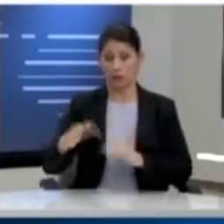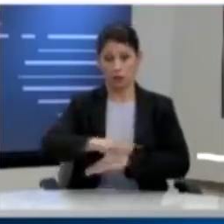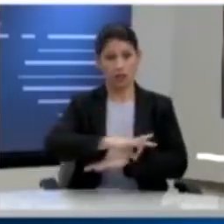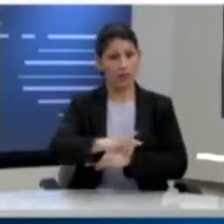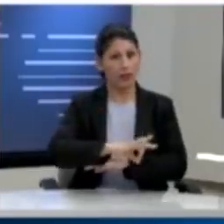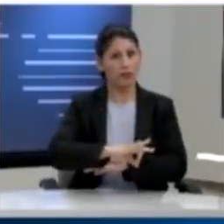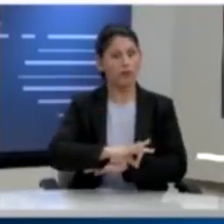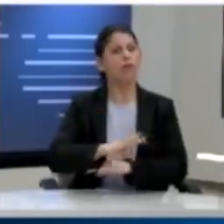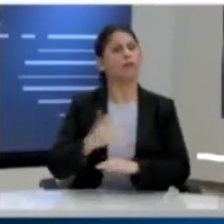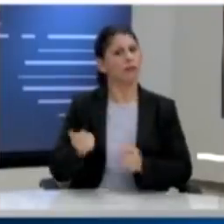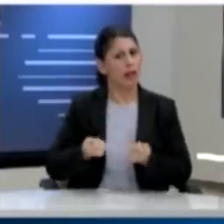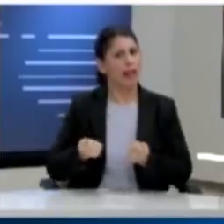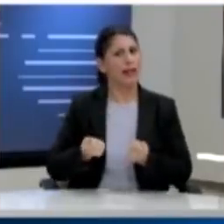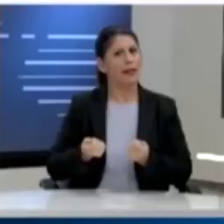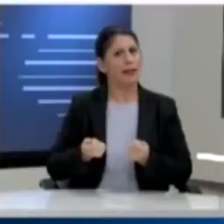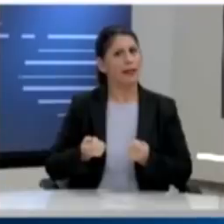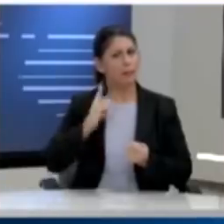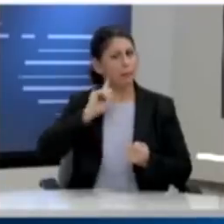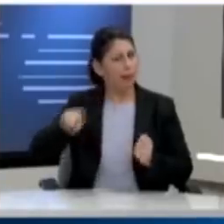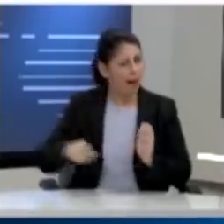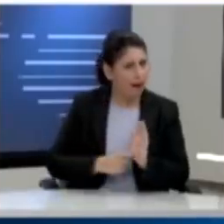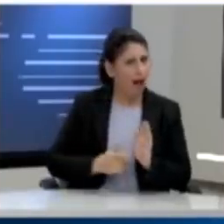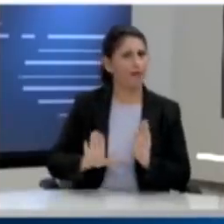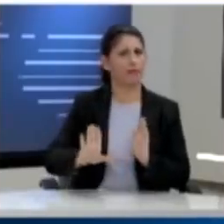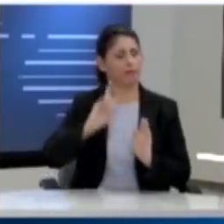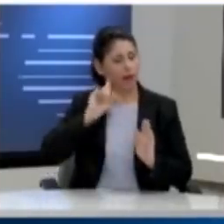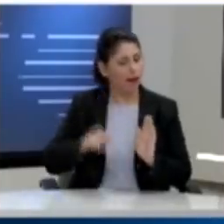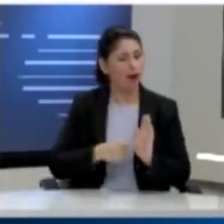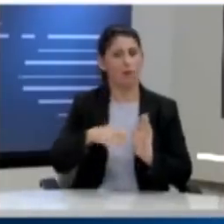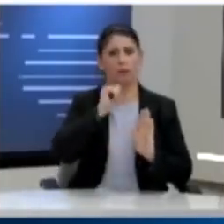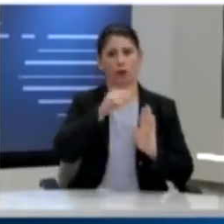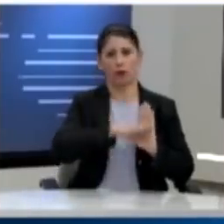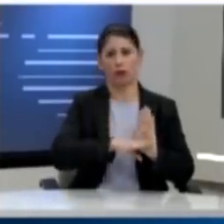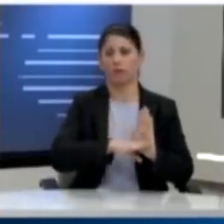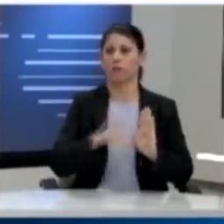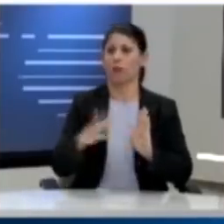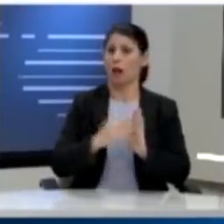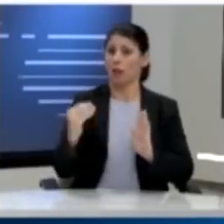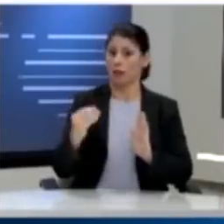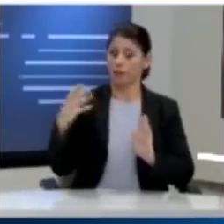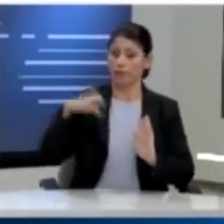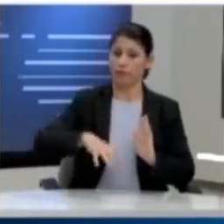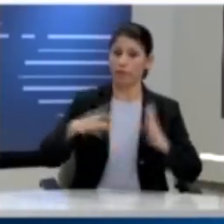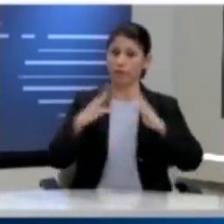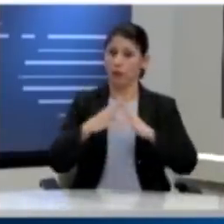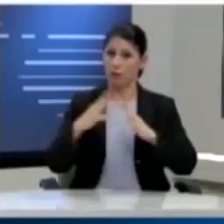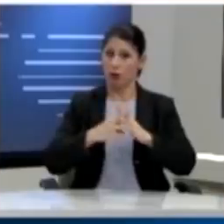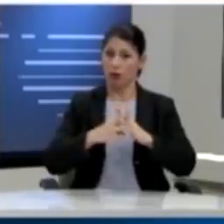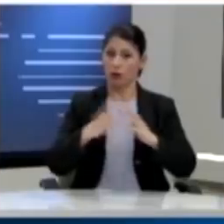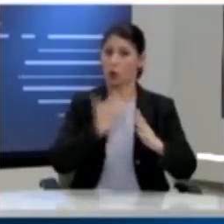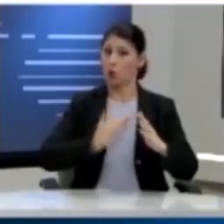σχεδιασμούς υλοποιήθηκε και κατά παράβαση και του ίδιου του Συντάγματος, όπως την περίοδο του πολέμου